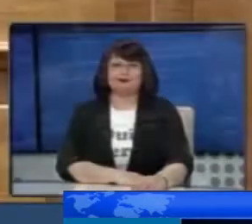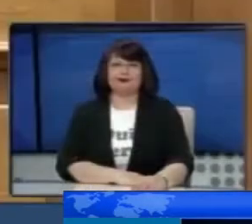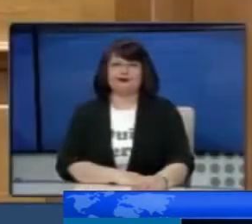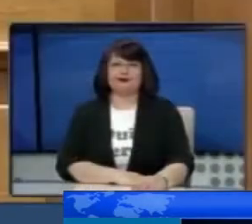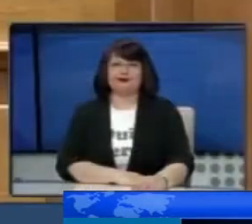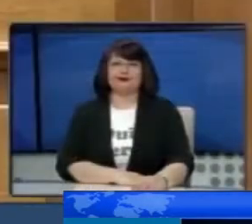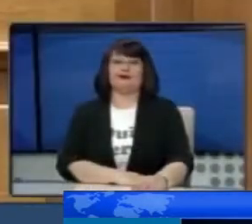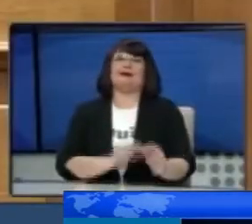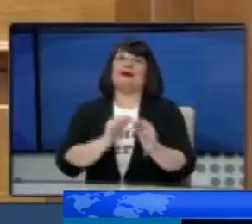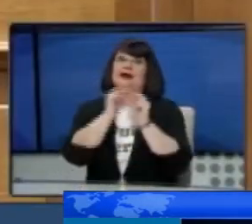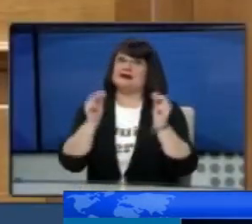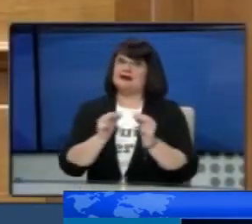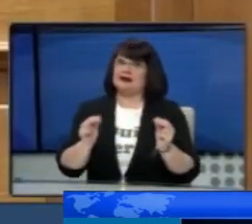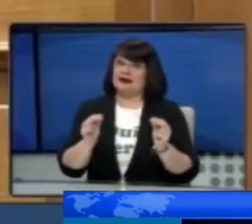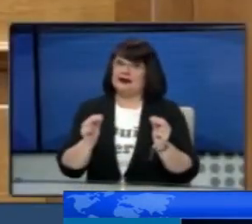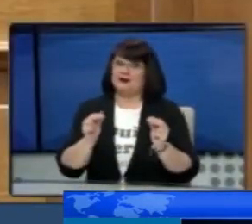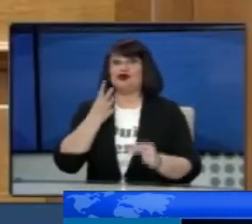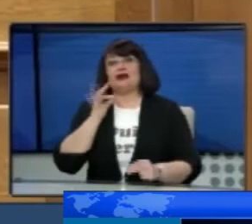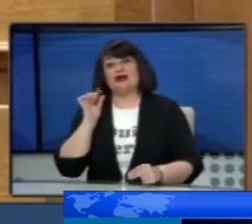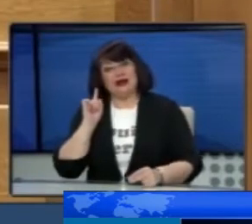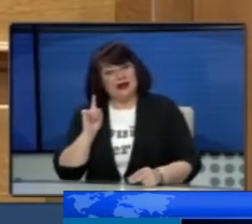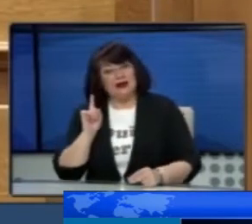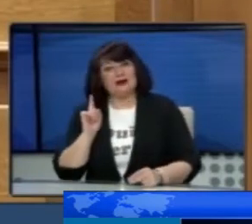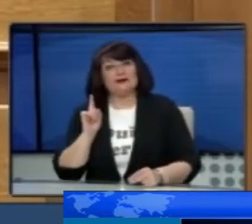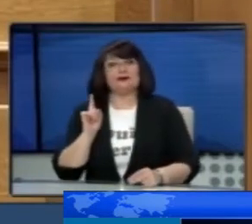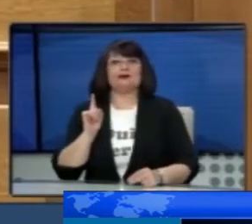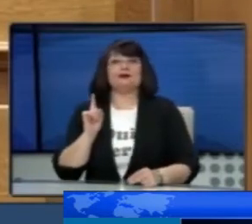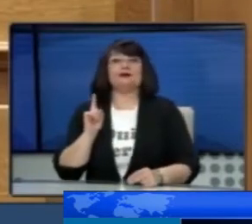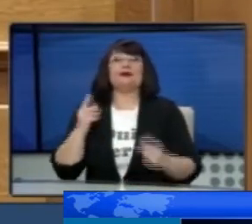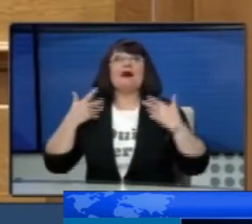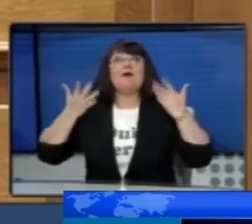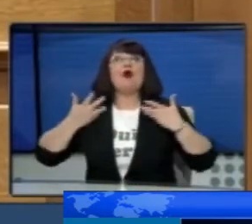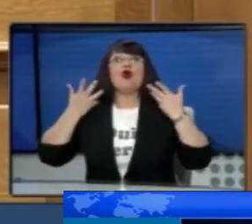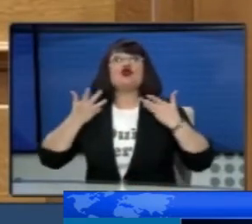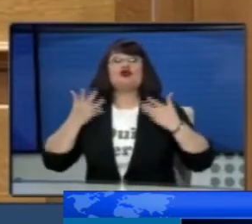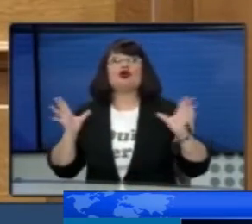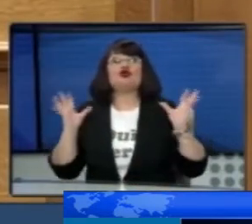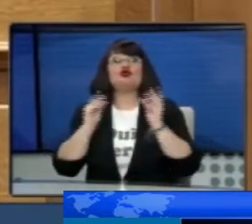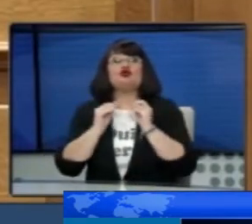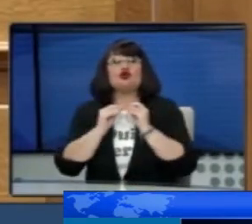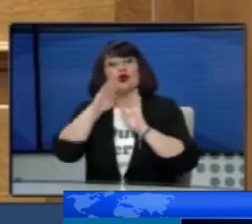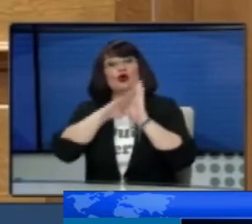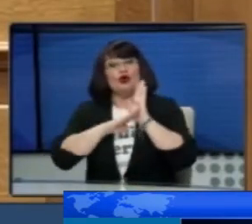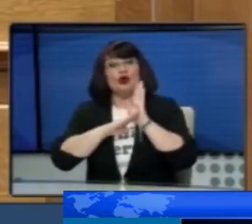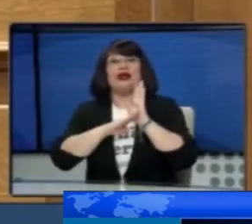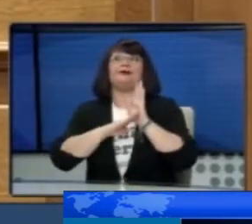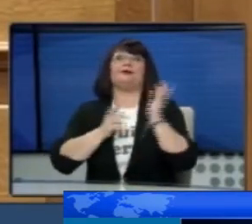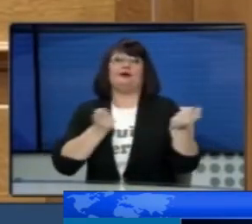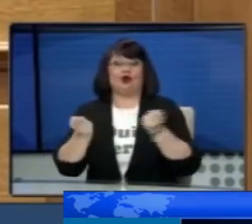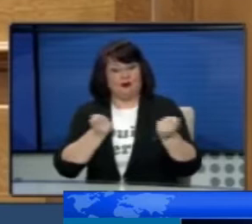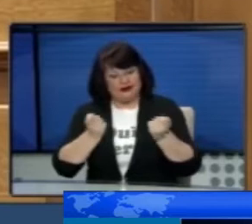Είναι συνεπώς μία ακόμα ευκαιρία απολογισμού αλλά και προγραμματισμού της πορείας